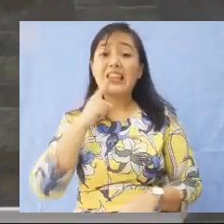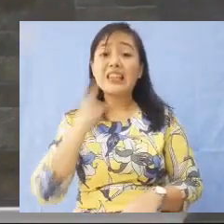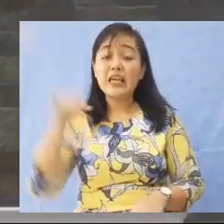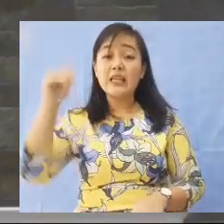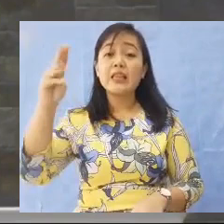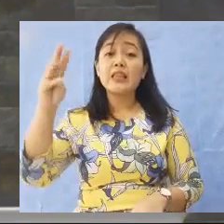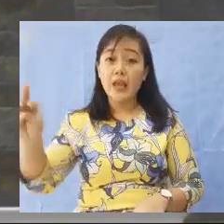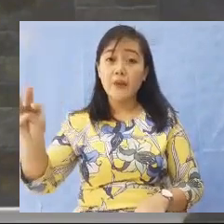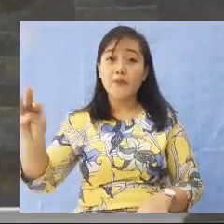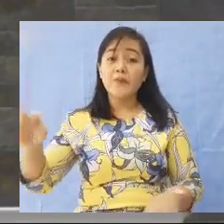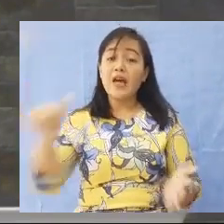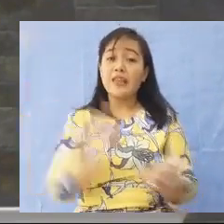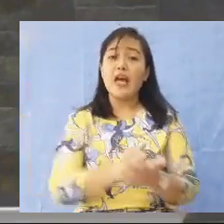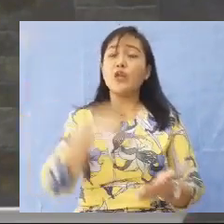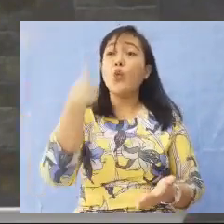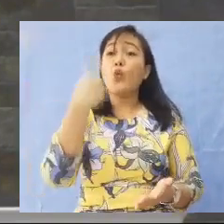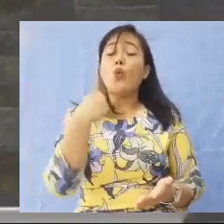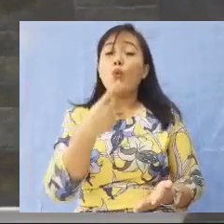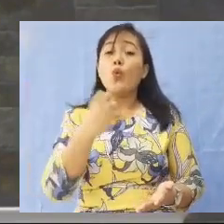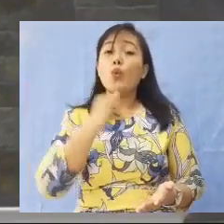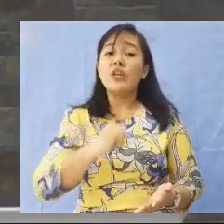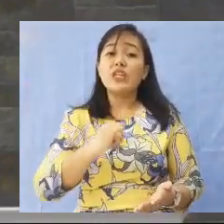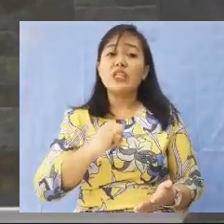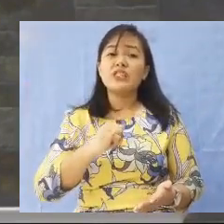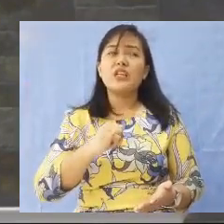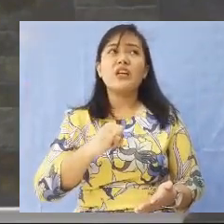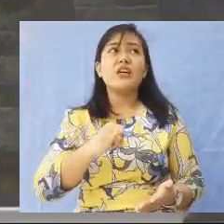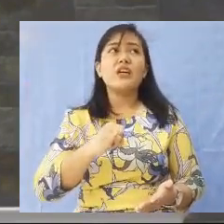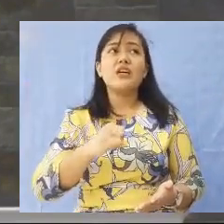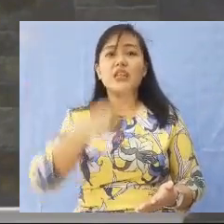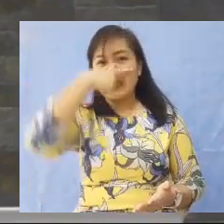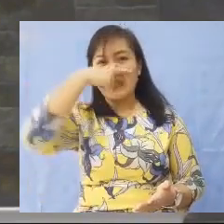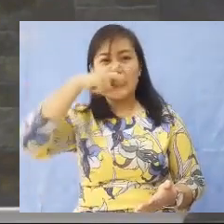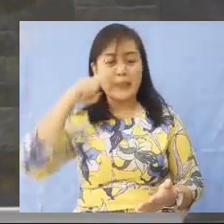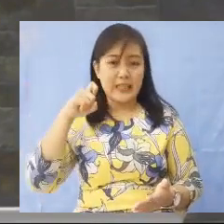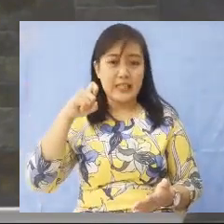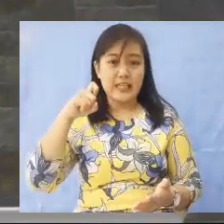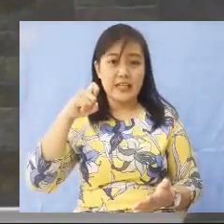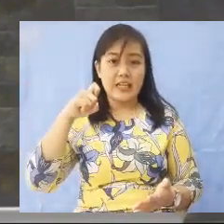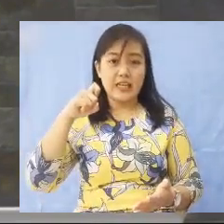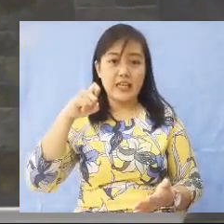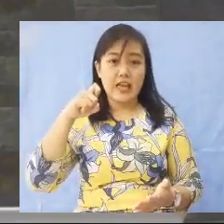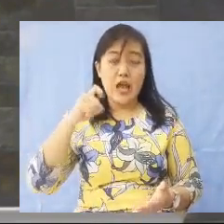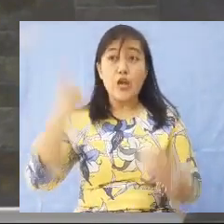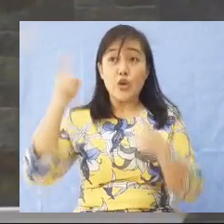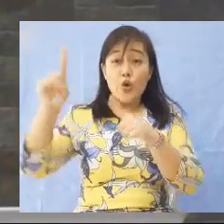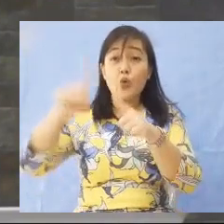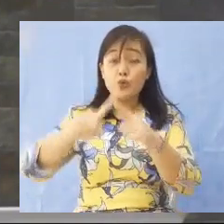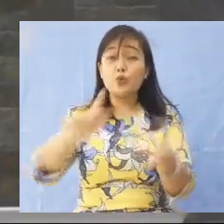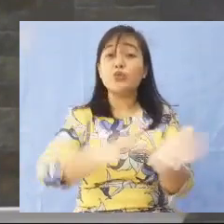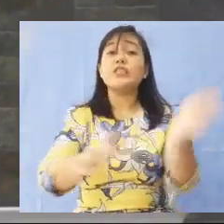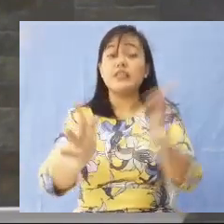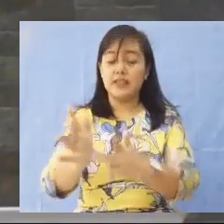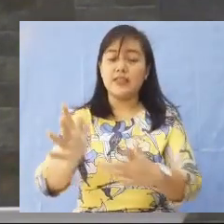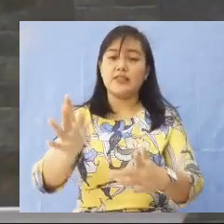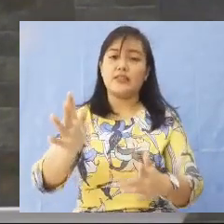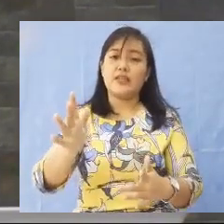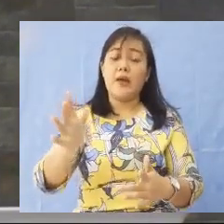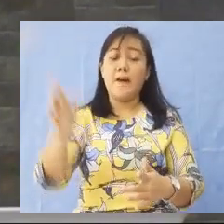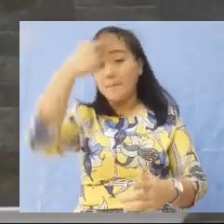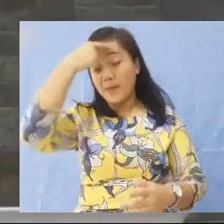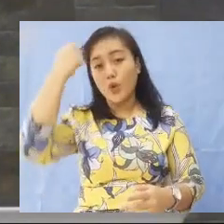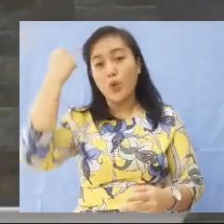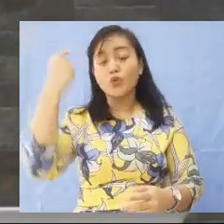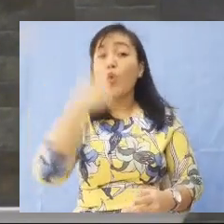sa akin, at uminom kayo mula sa akin, sapagkat sinasabi ng kasulatan, sino man ang lalapit sa akin